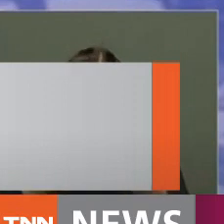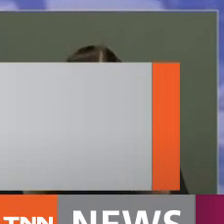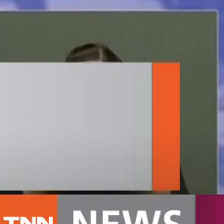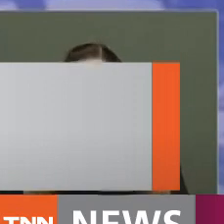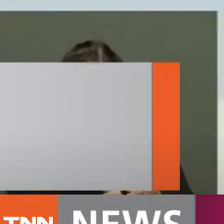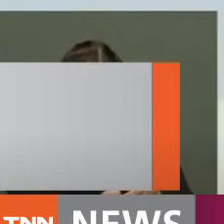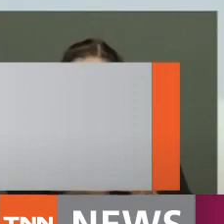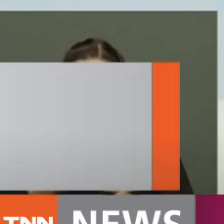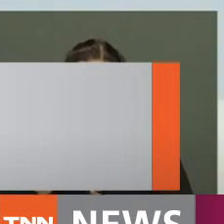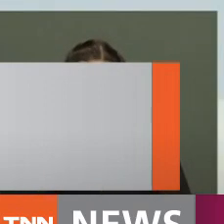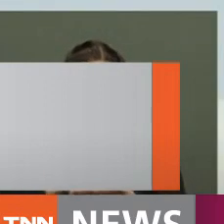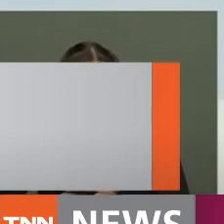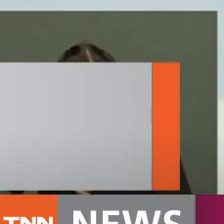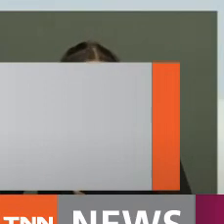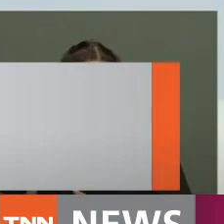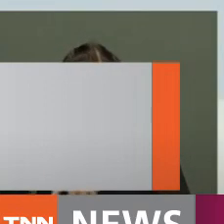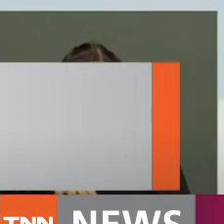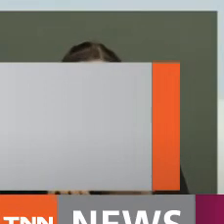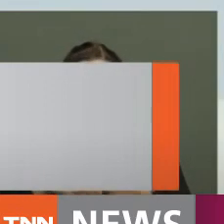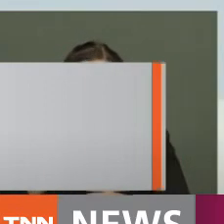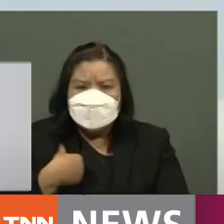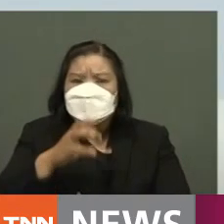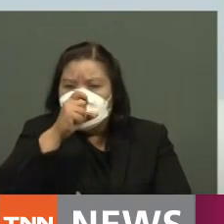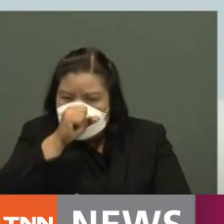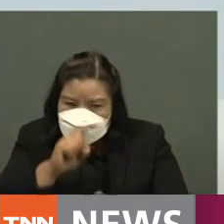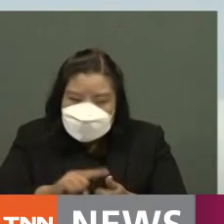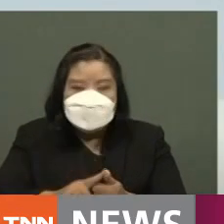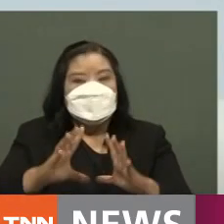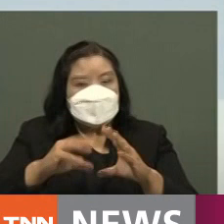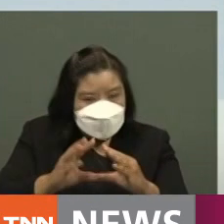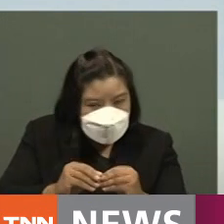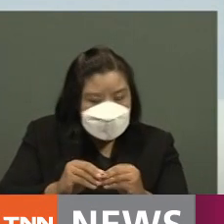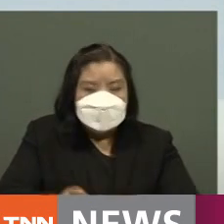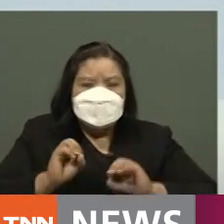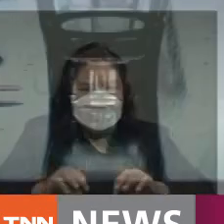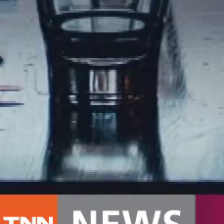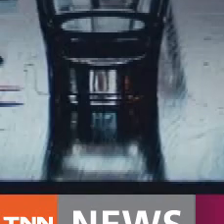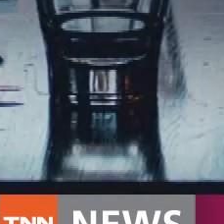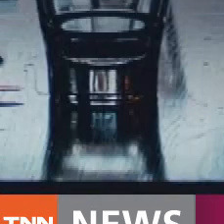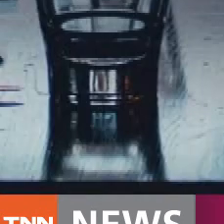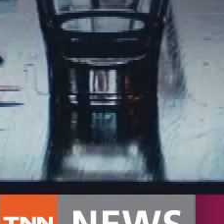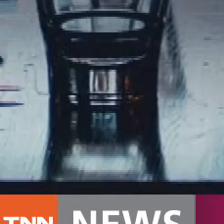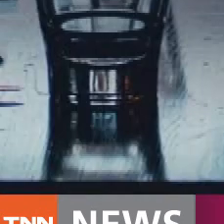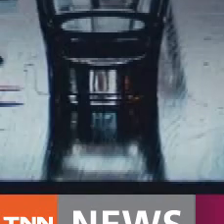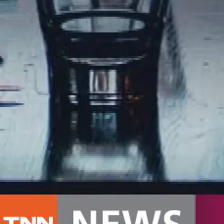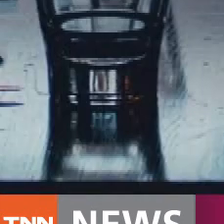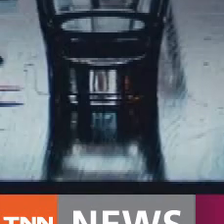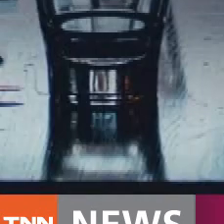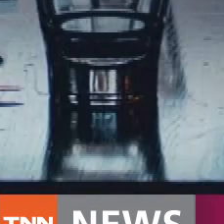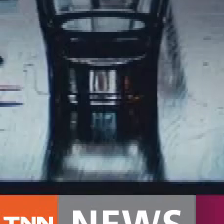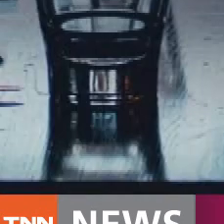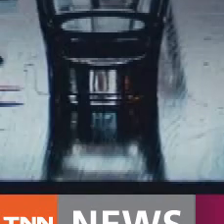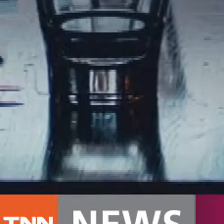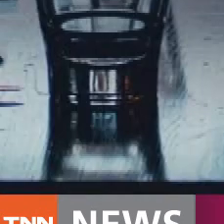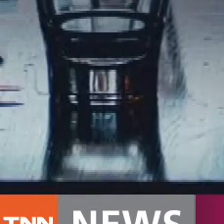งเรียนแต่ว่าทางสบคก็ผ่อนคลายให้สามารถอนุญาตให้ใช้อาคารเรียนได้เฉพาะบางกรณียกตัวอย่างเช่นการส